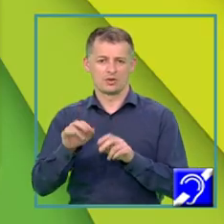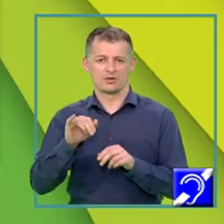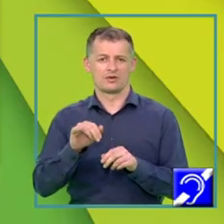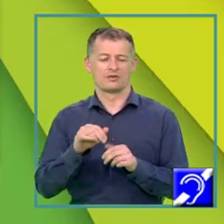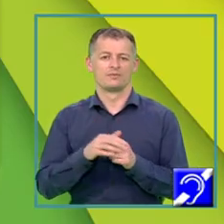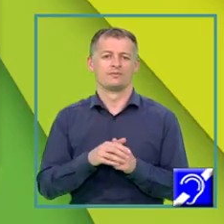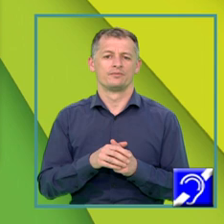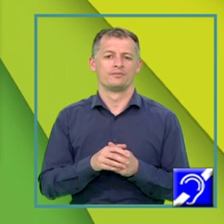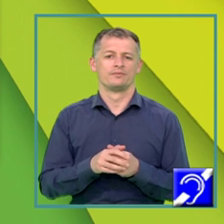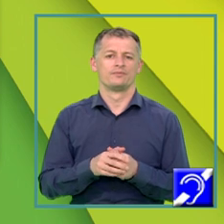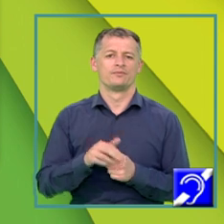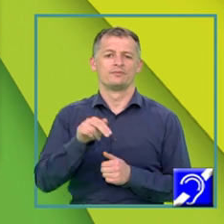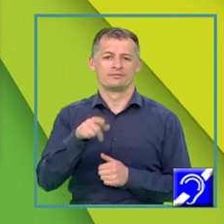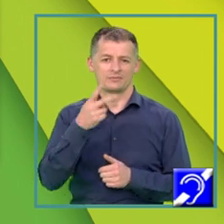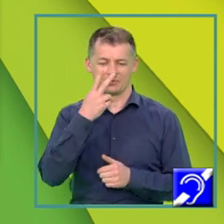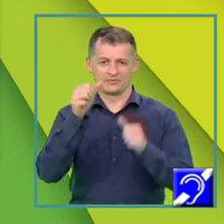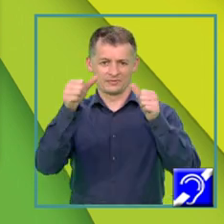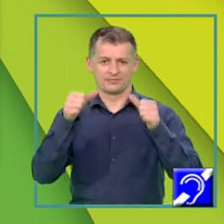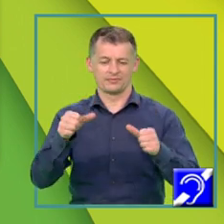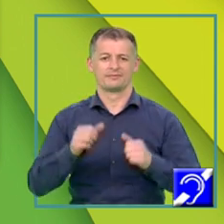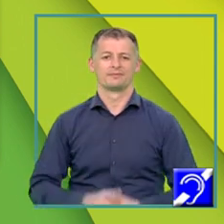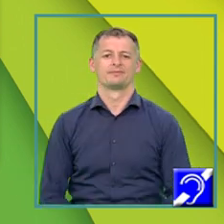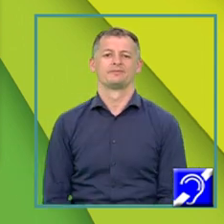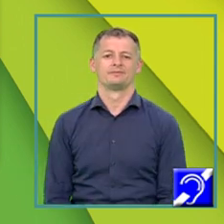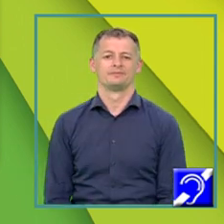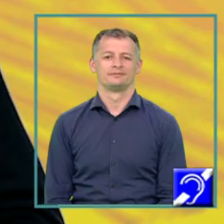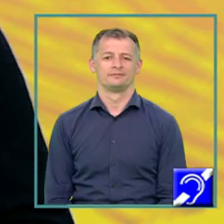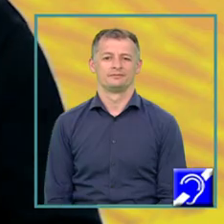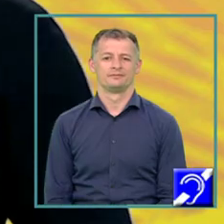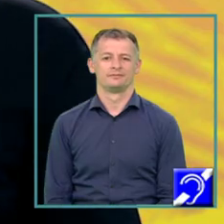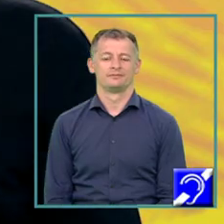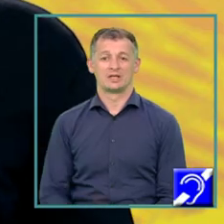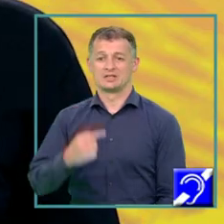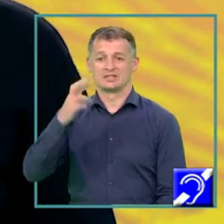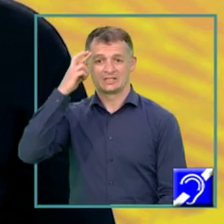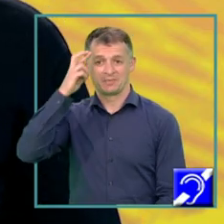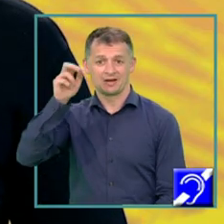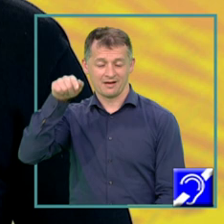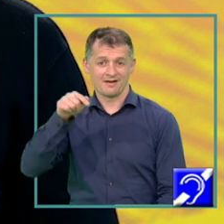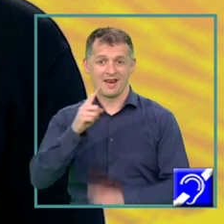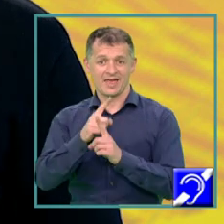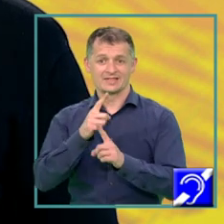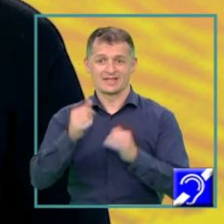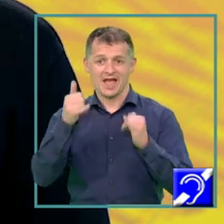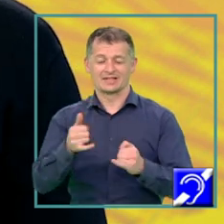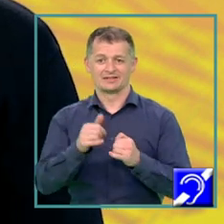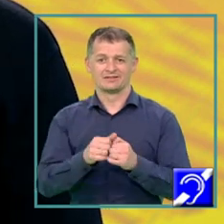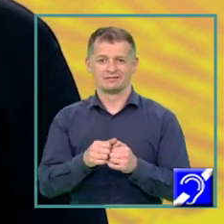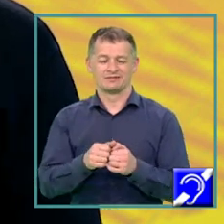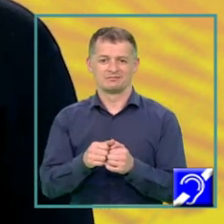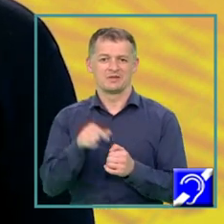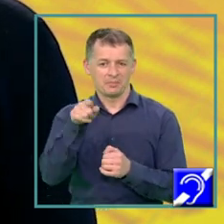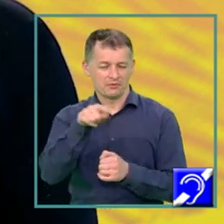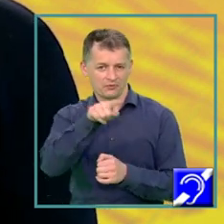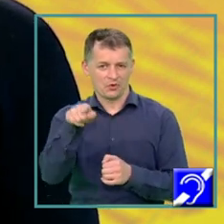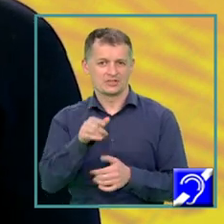șapte inserare chiar nr a și respectiv eliminare literă Sper ca lecția de astăzi să vă fi clarificat